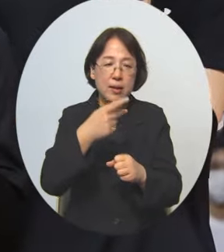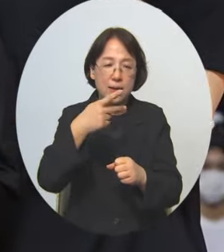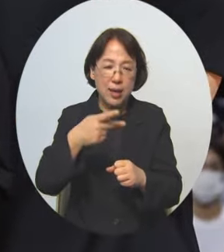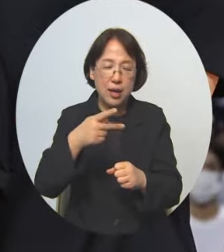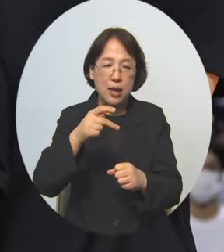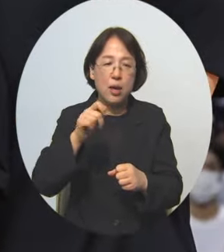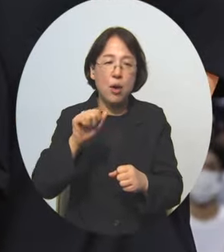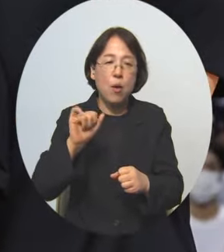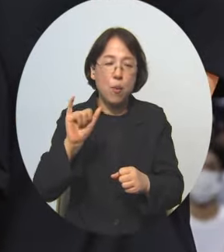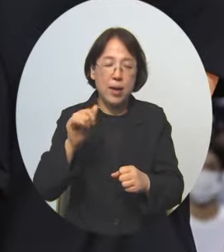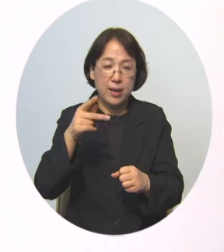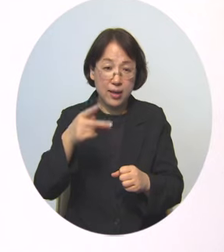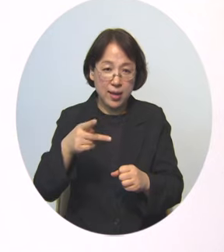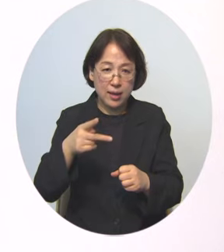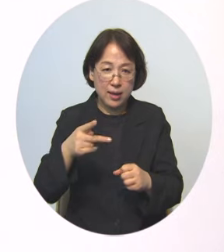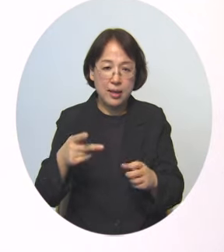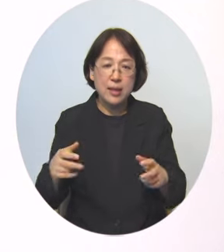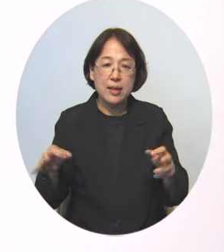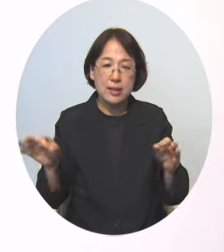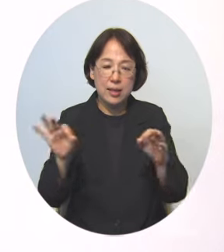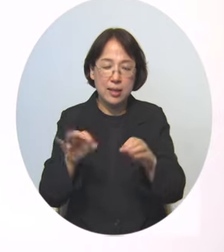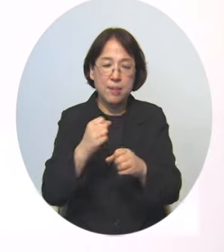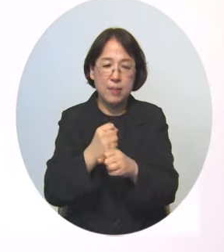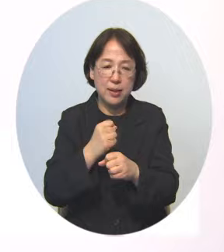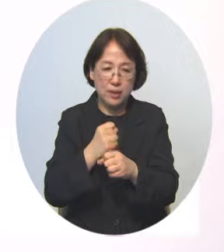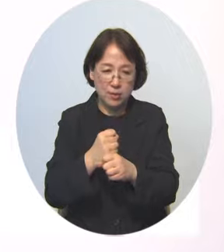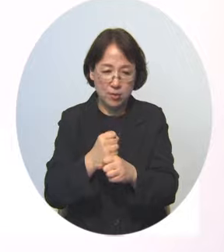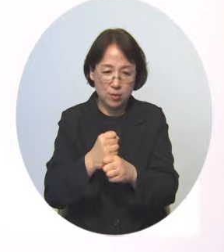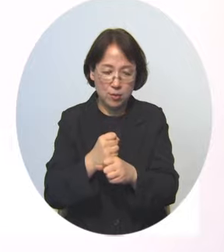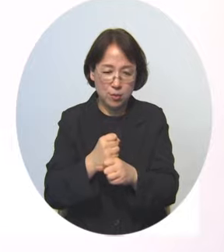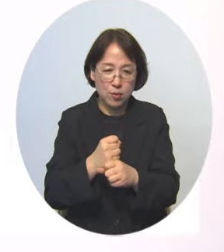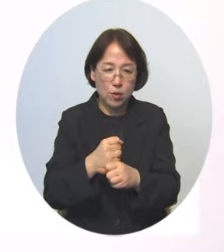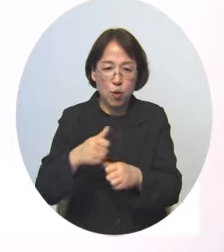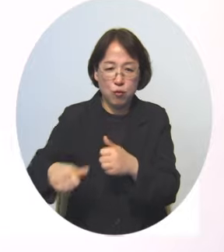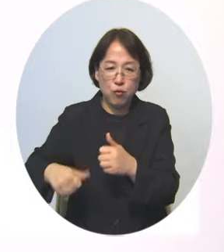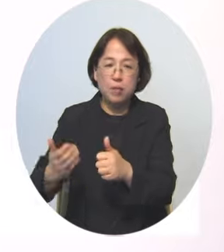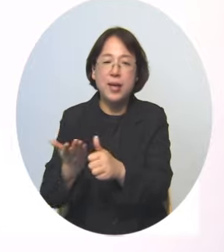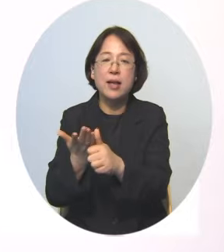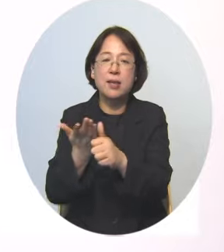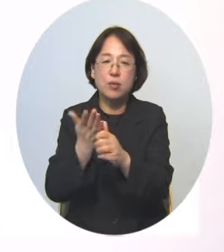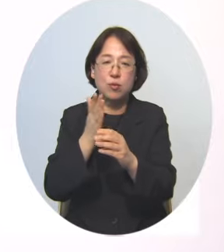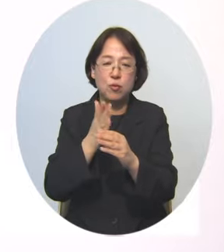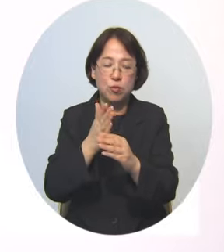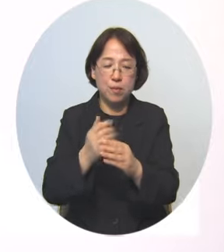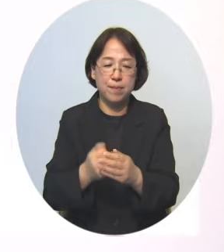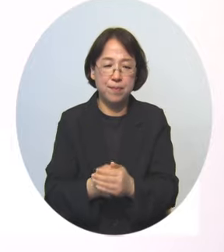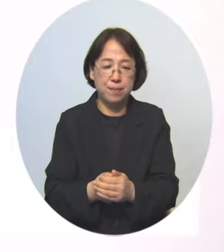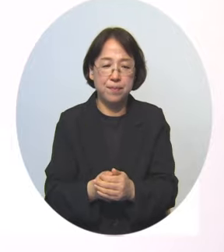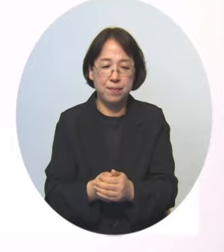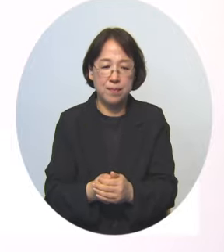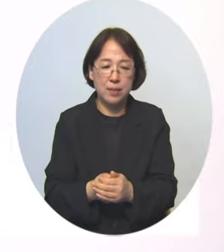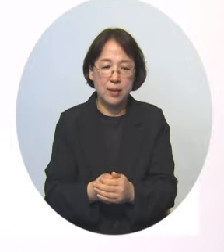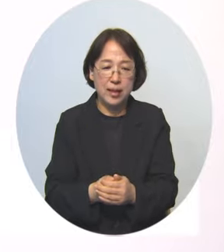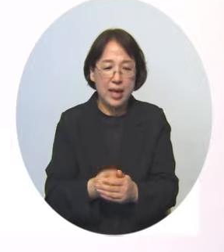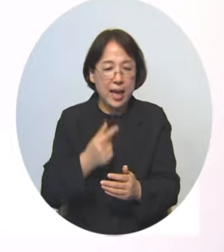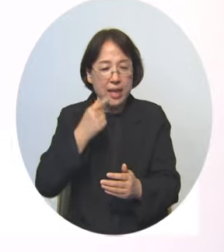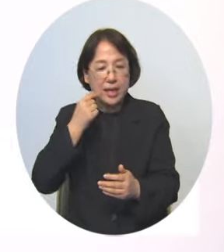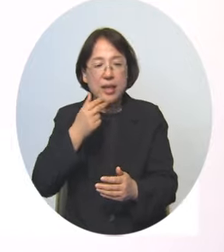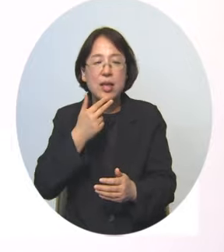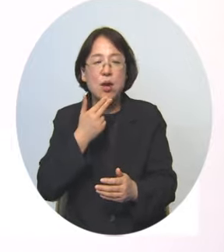육성을 시작했습니다. 배구도 배구지만 좀 비인기 종목 선수로 좀 어려움이 좀 있는